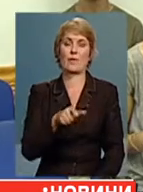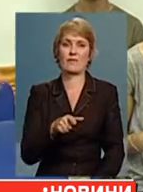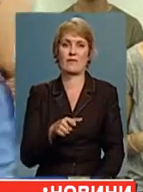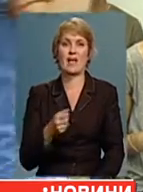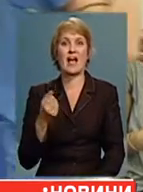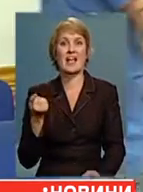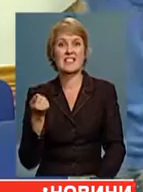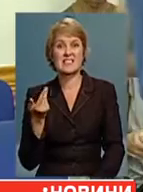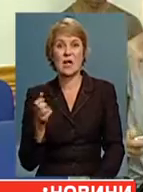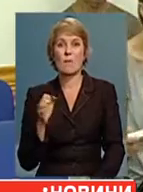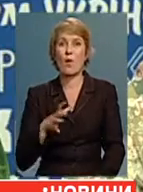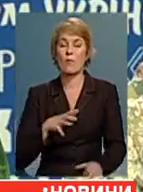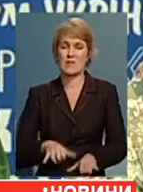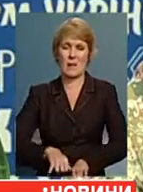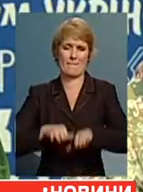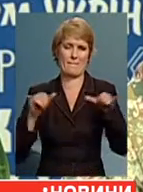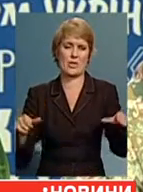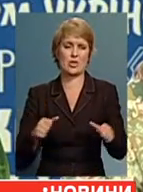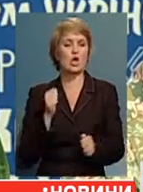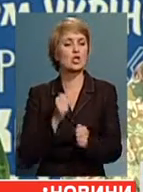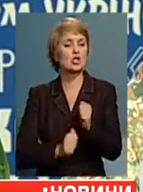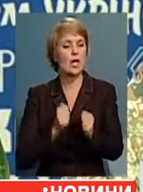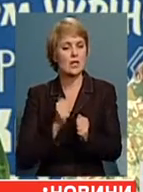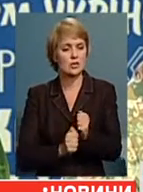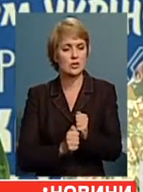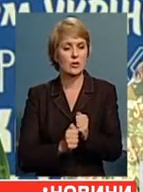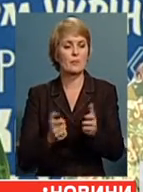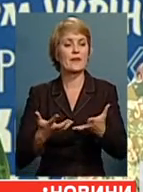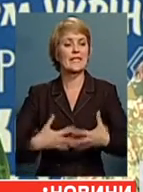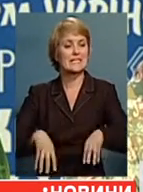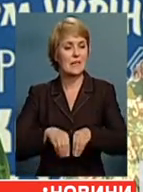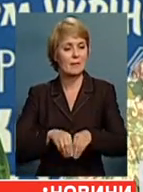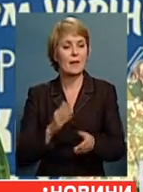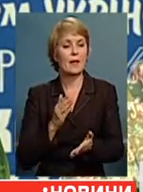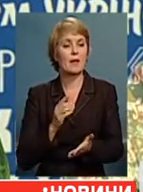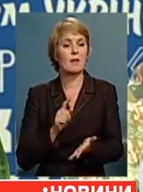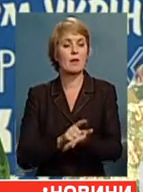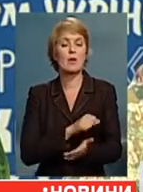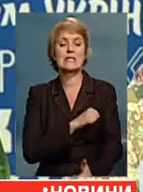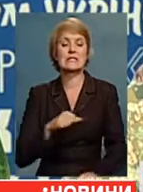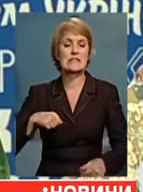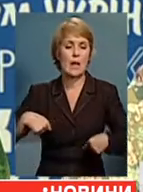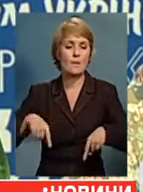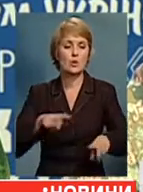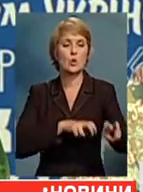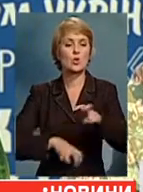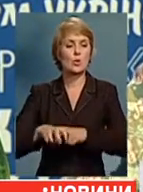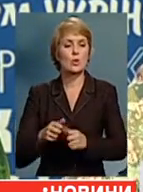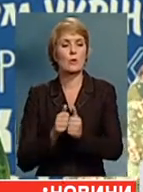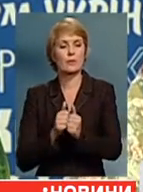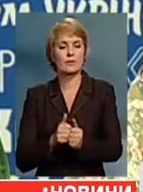що цифри можуть бути значно більшими. Дуже часто сім'ї мають самостійно шукати своїх близьких, їхати